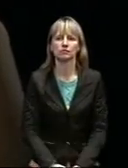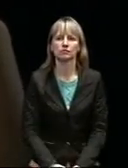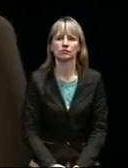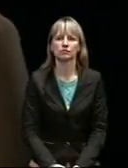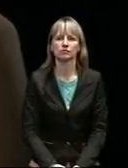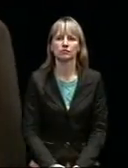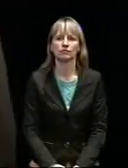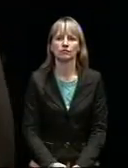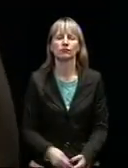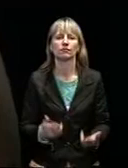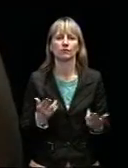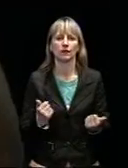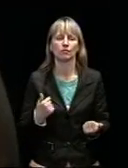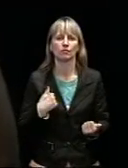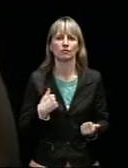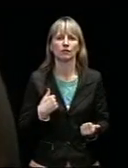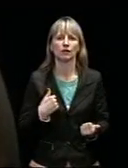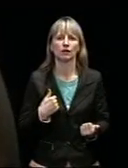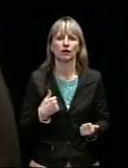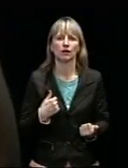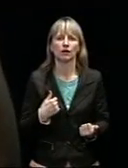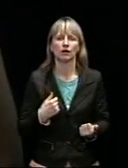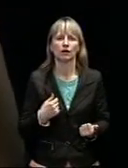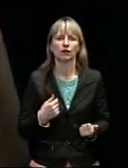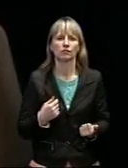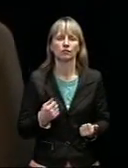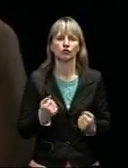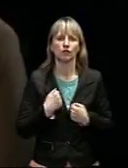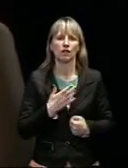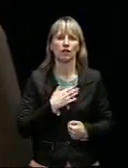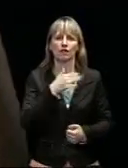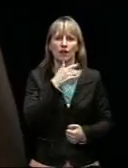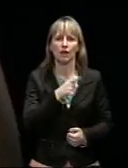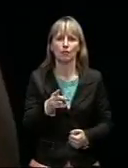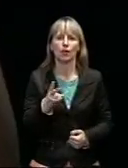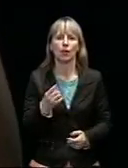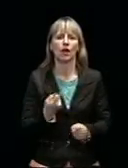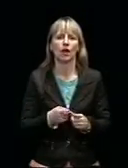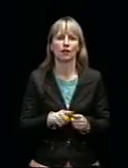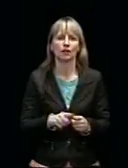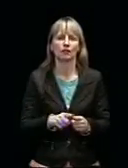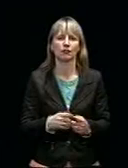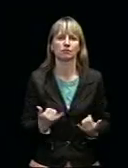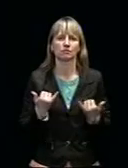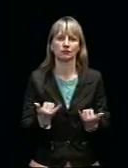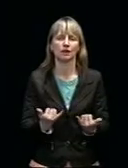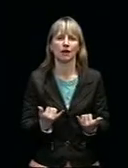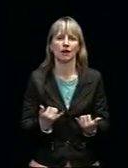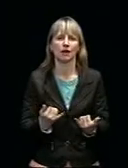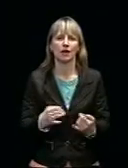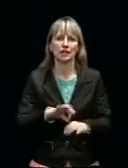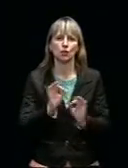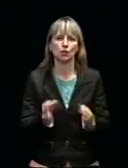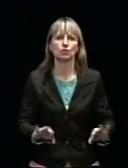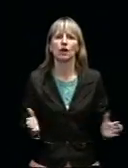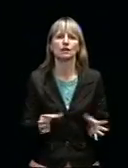Ну, звісно, жертвуємо нашим часом, але це все во ім'я іскусства. А який спільний проєкт із